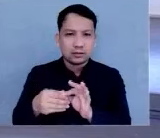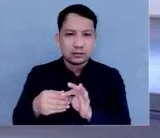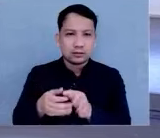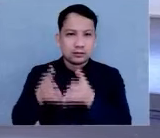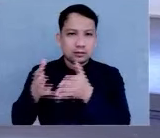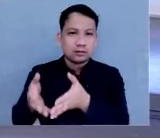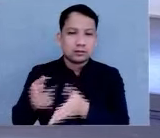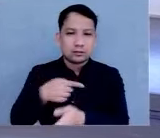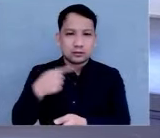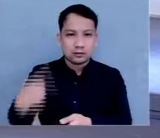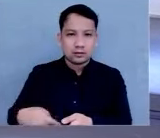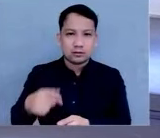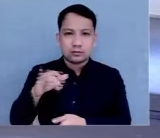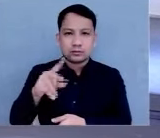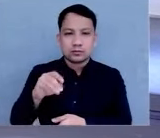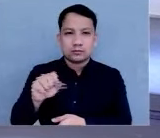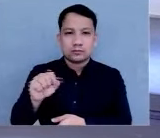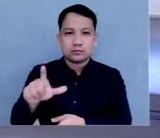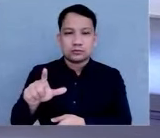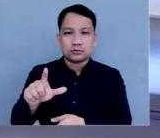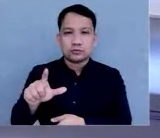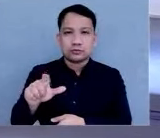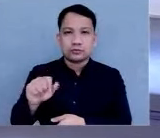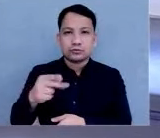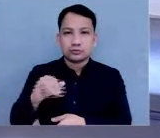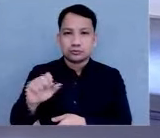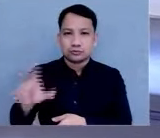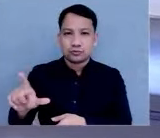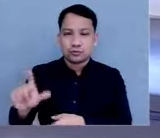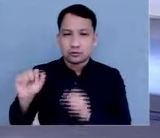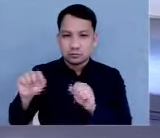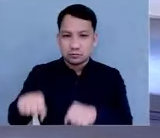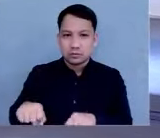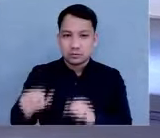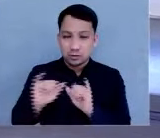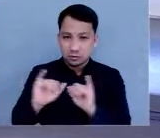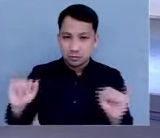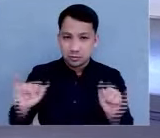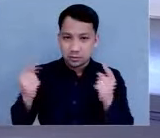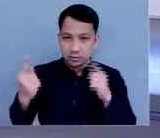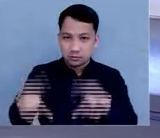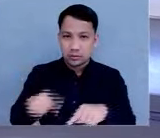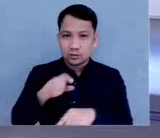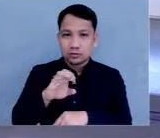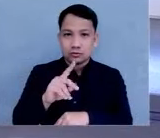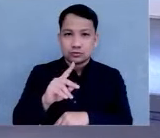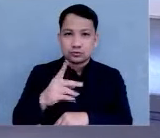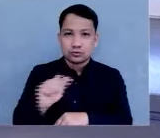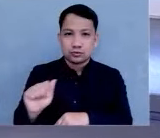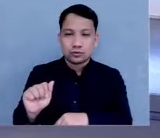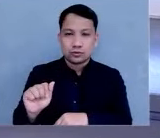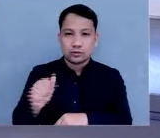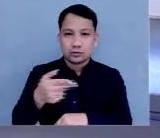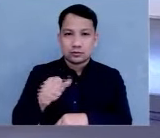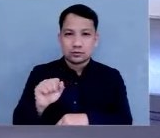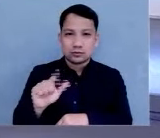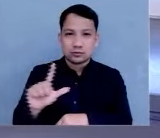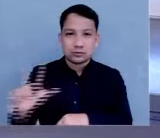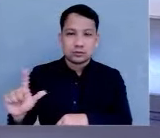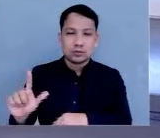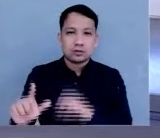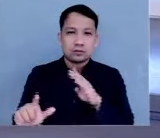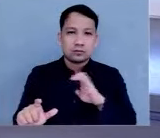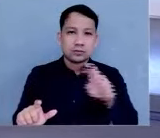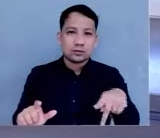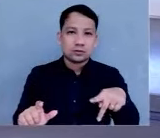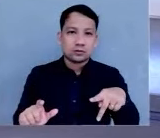China ang Scarborough Shoal. Ang tanong ngayon ng marami, ganon din kaya ang mangyayari sa Escoda Shoal sa pag-alis ng BRP Teresa